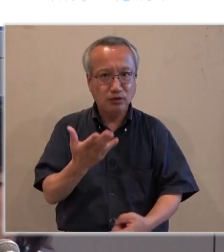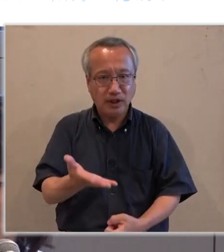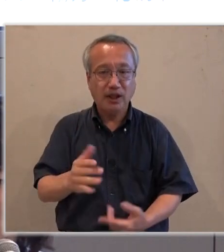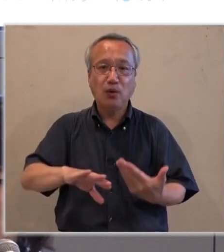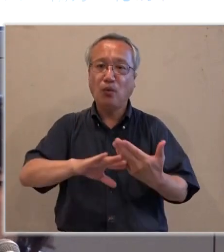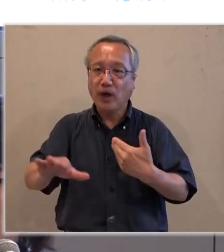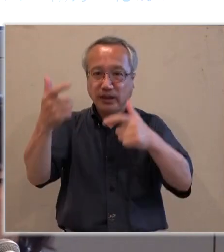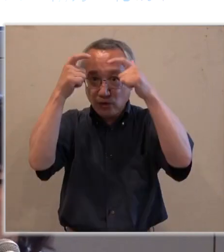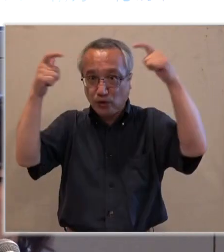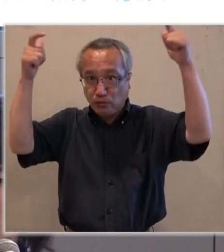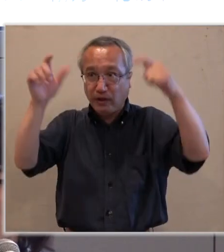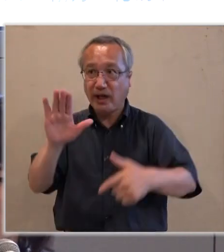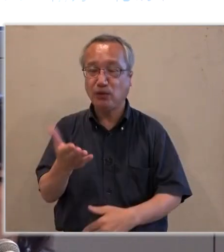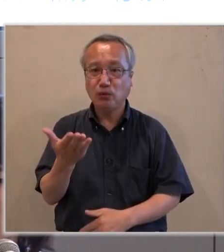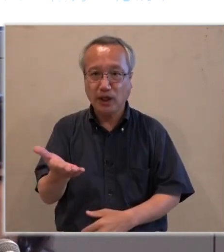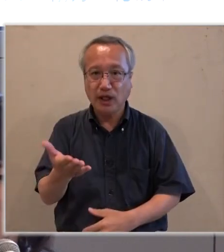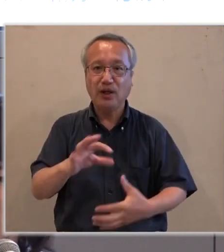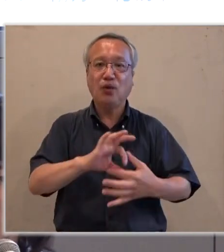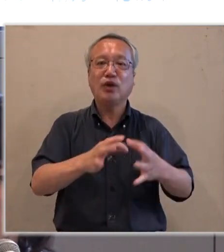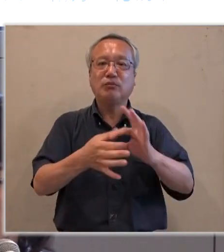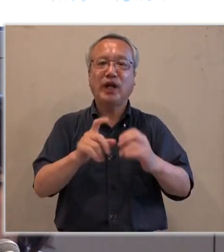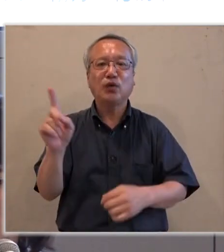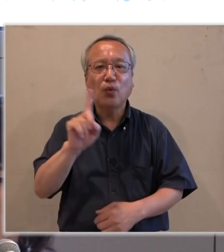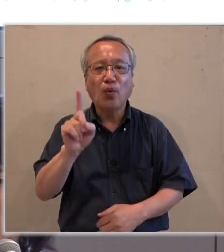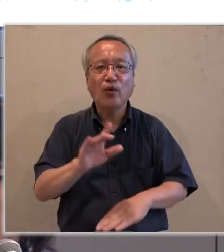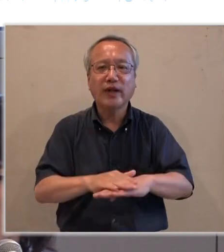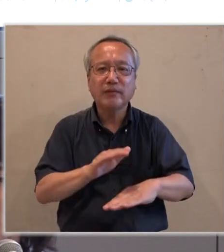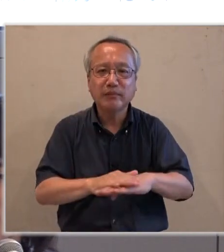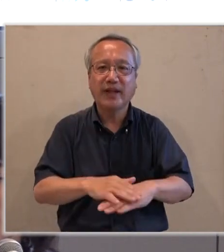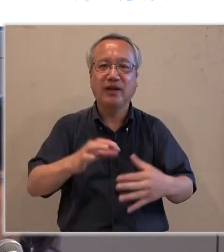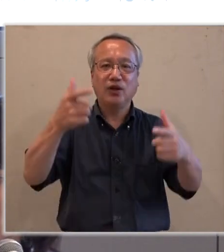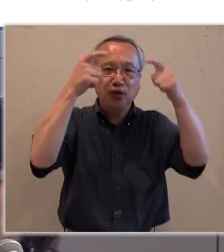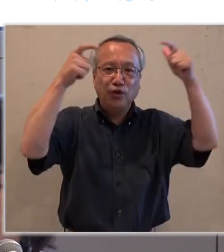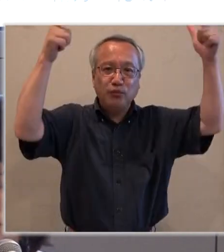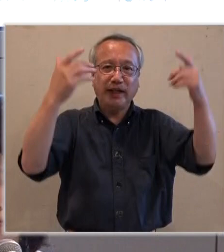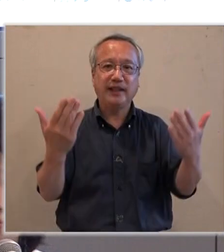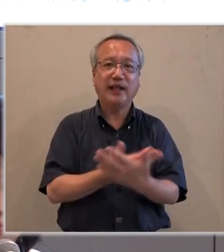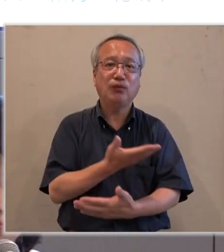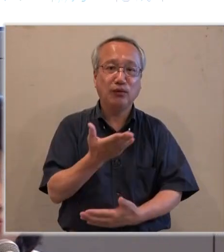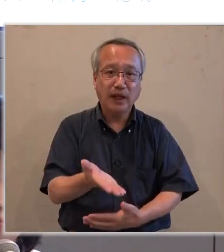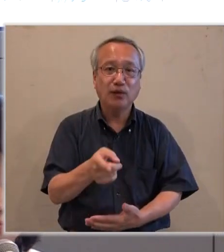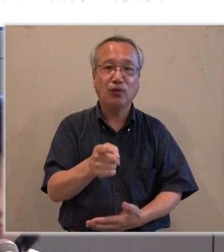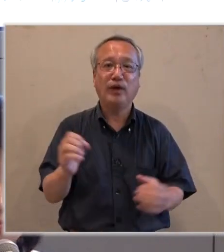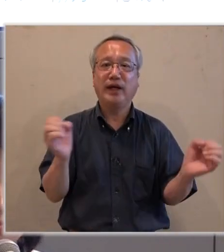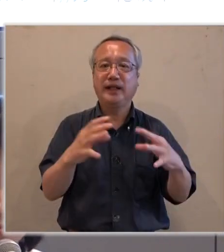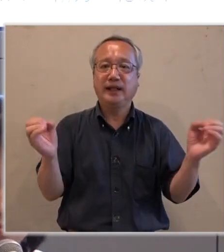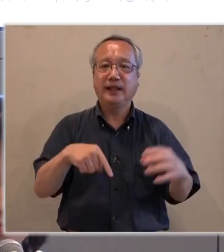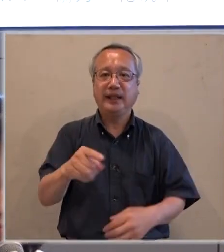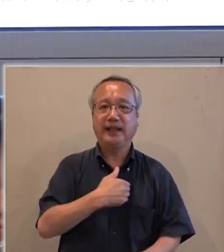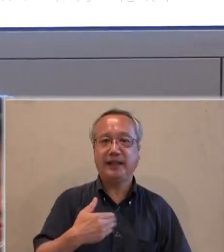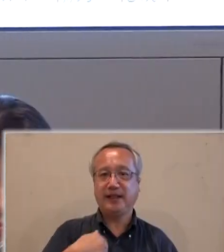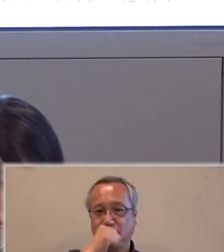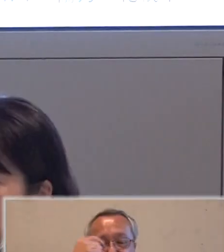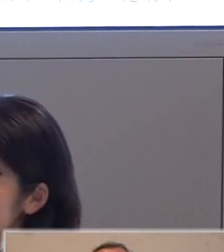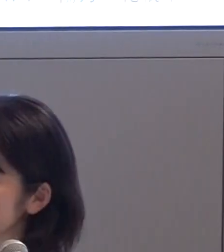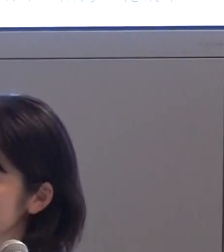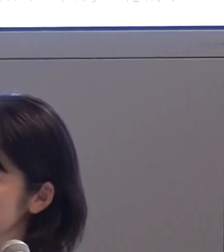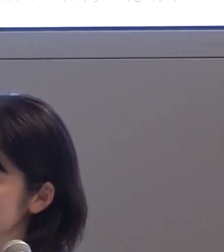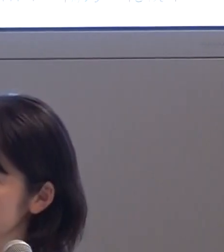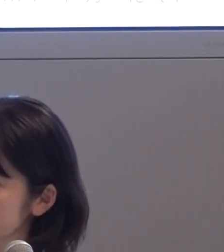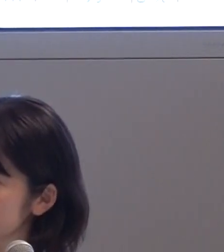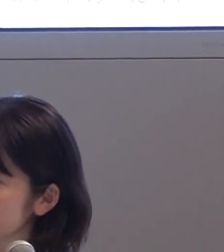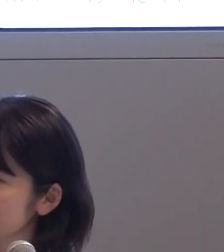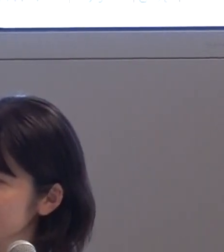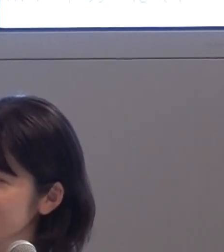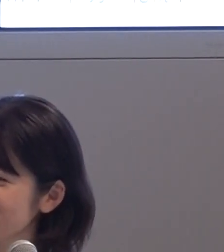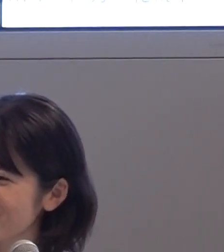あるのか、でオリンピックはどうすればもっと夢になるのか、まあ、こういうところについてをぜひ話していけるといいのではないかと思ったんですけど、せっかく夢を